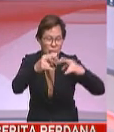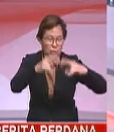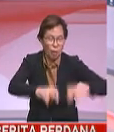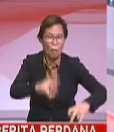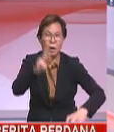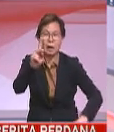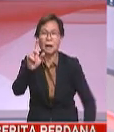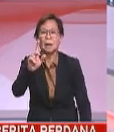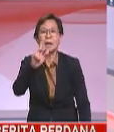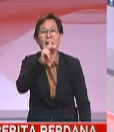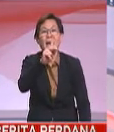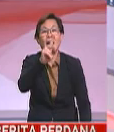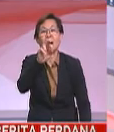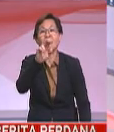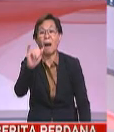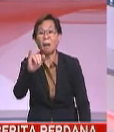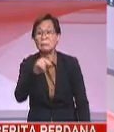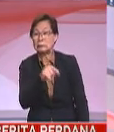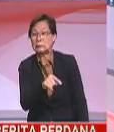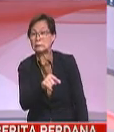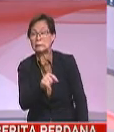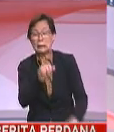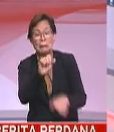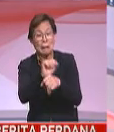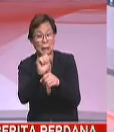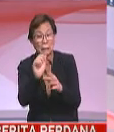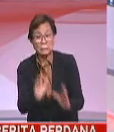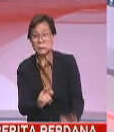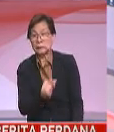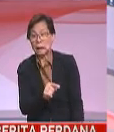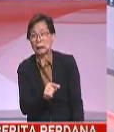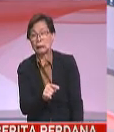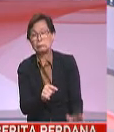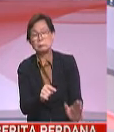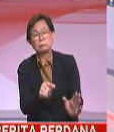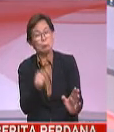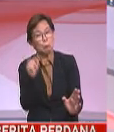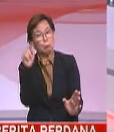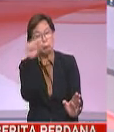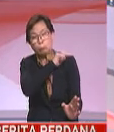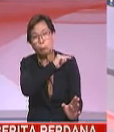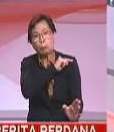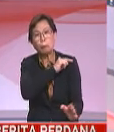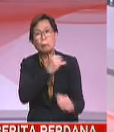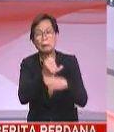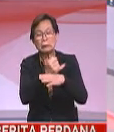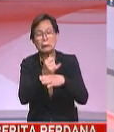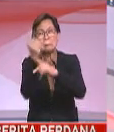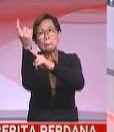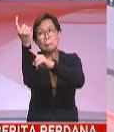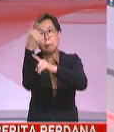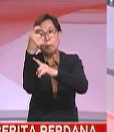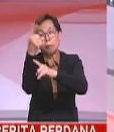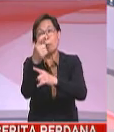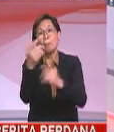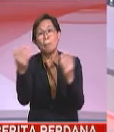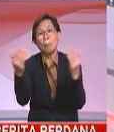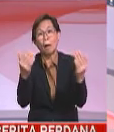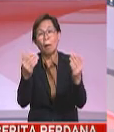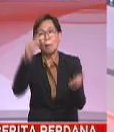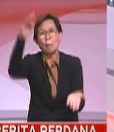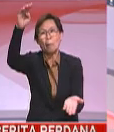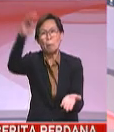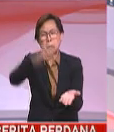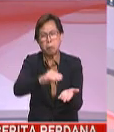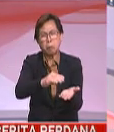Kazana KRI mendapati faktor tenaga buruh bakal memberi kesan ketara kepada industri berkenaan berbanding